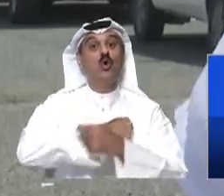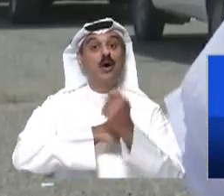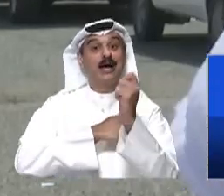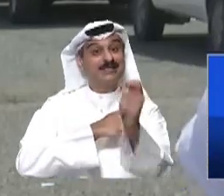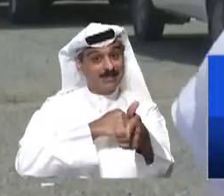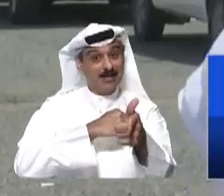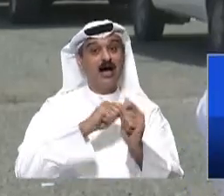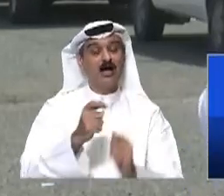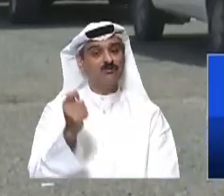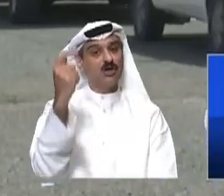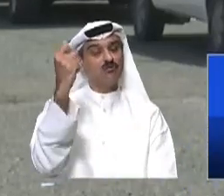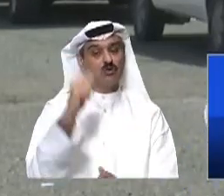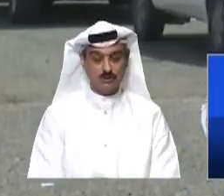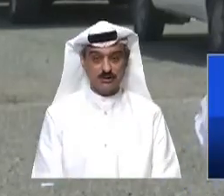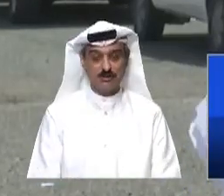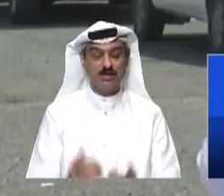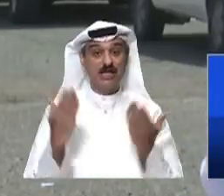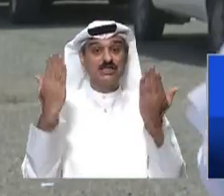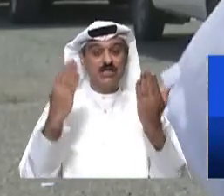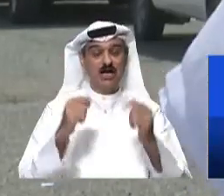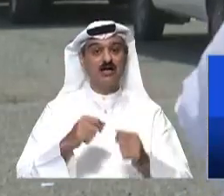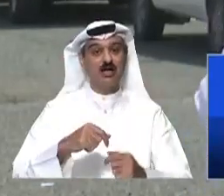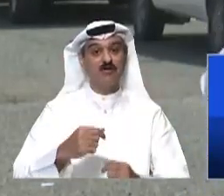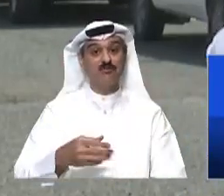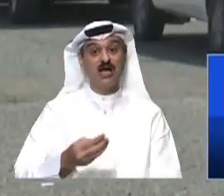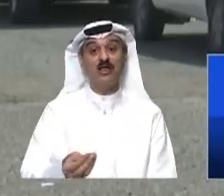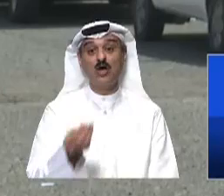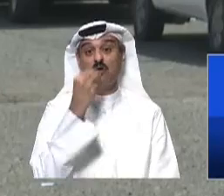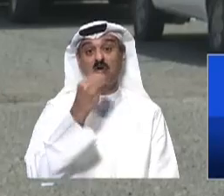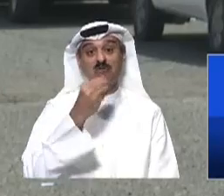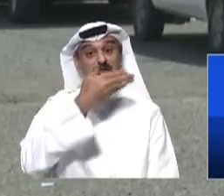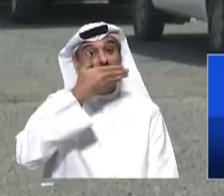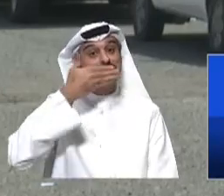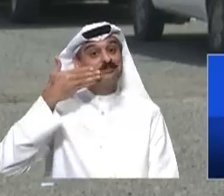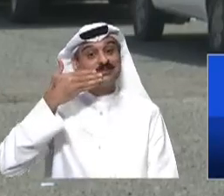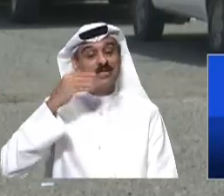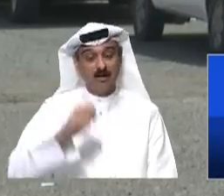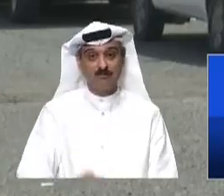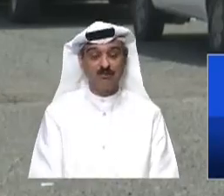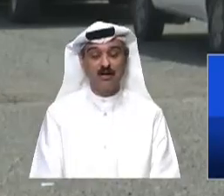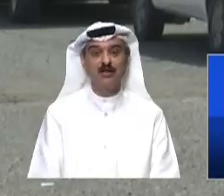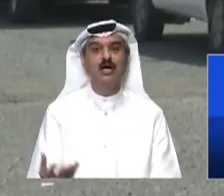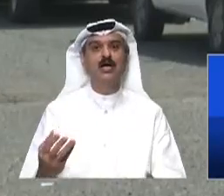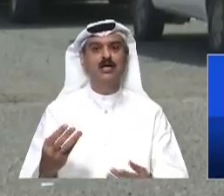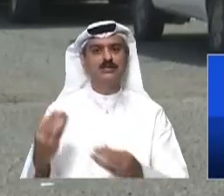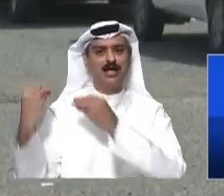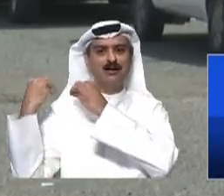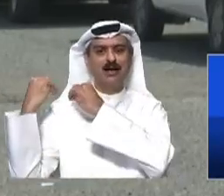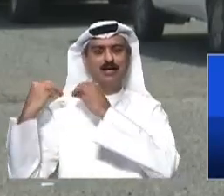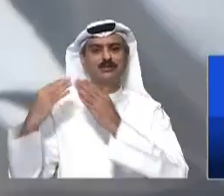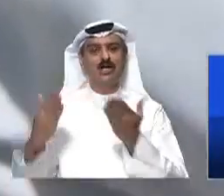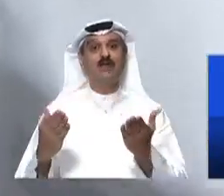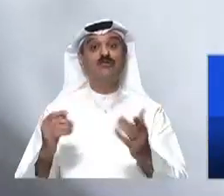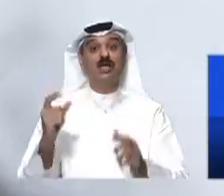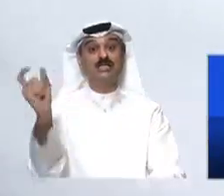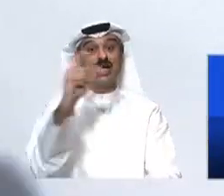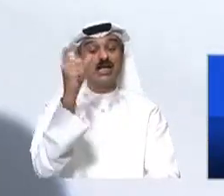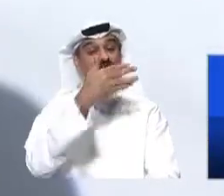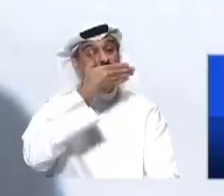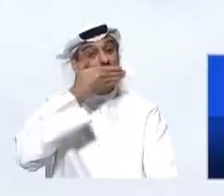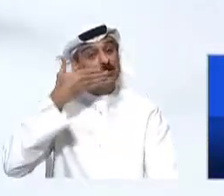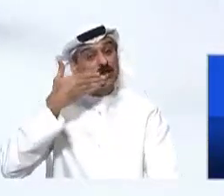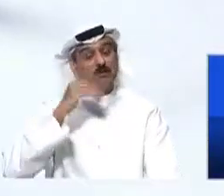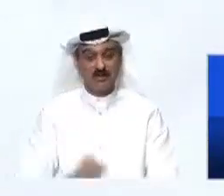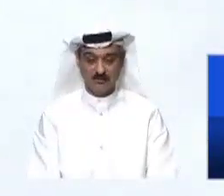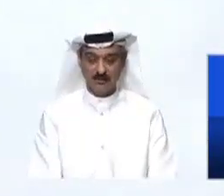زكاة المال، وسوف يكون توزيع بإذن الله إفطار الصائم. هذه مشاريع ثانية إن شاء الله جاهزين لها بإذن الله عند إقبال الشهر الكريم. أكثر